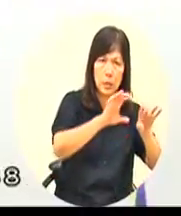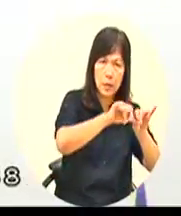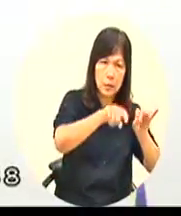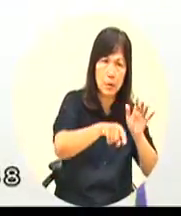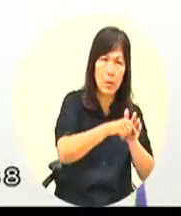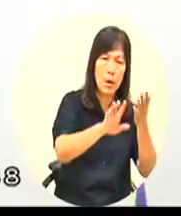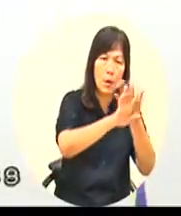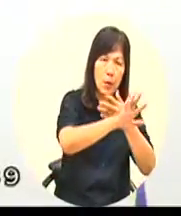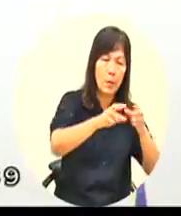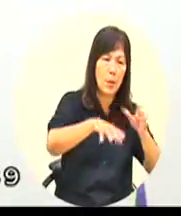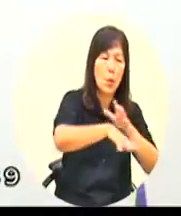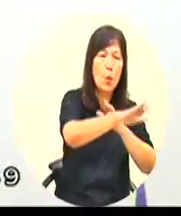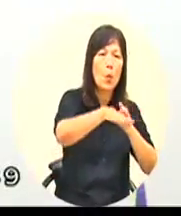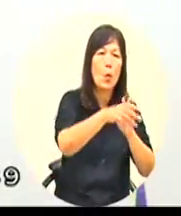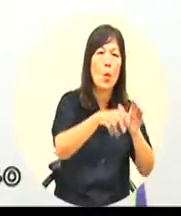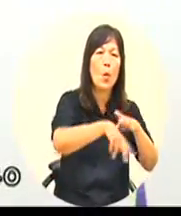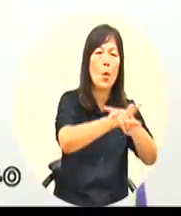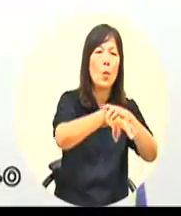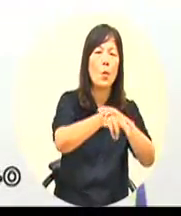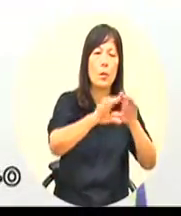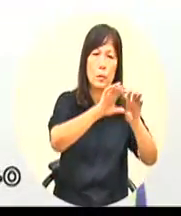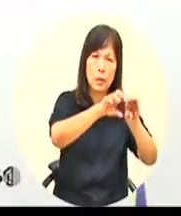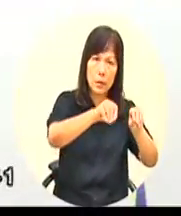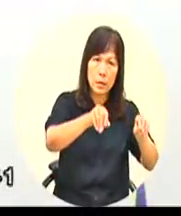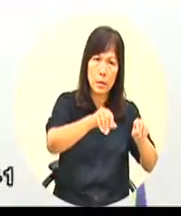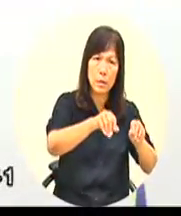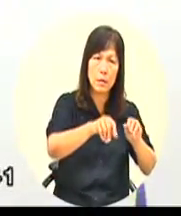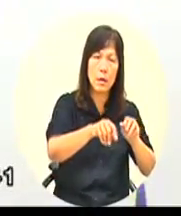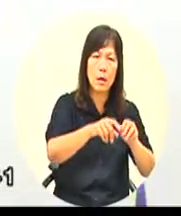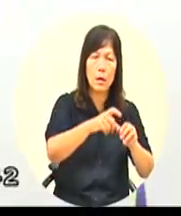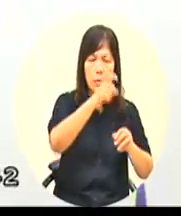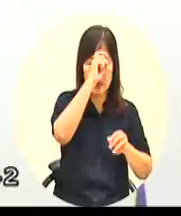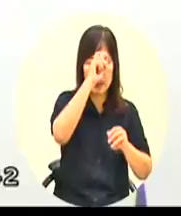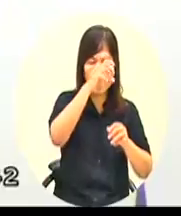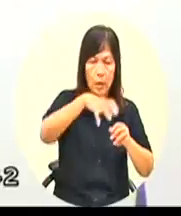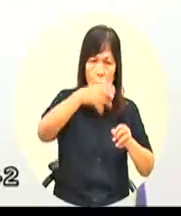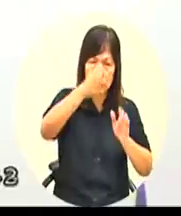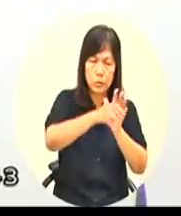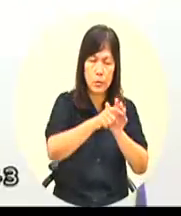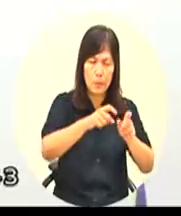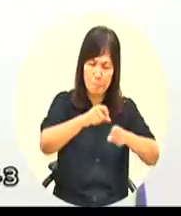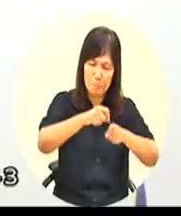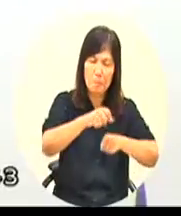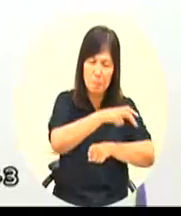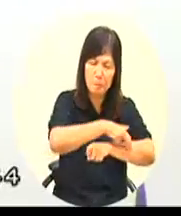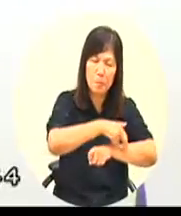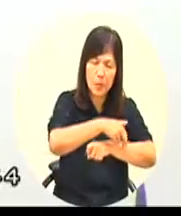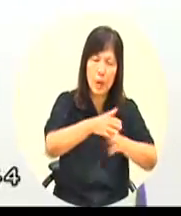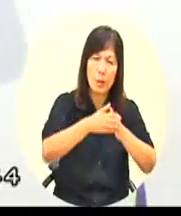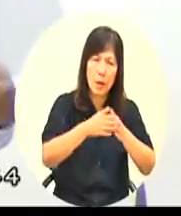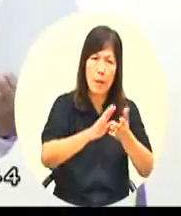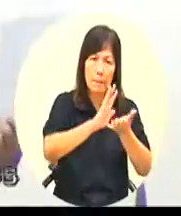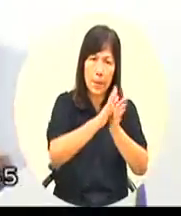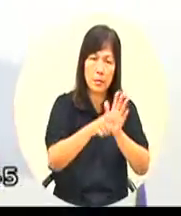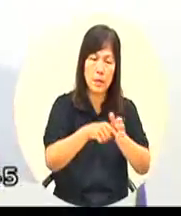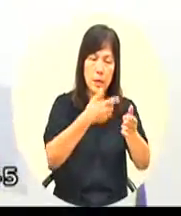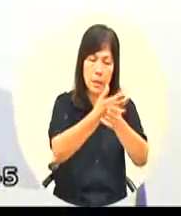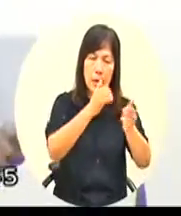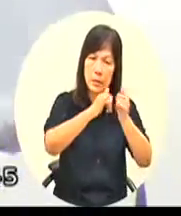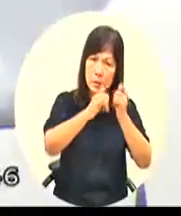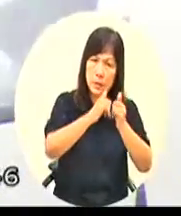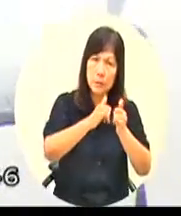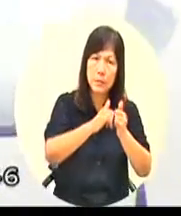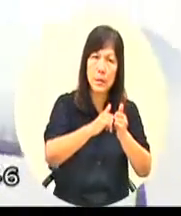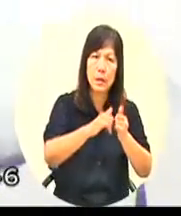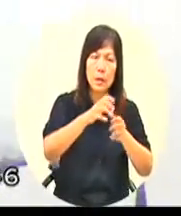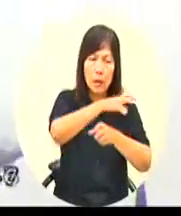的这样一个空旷的一个土地哈，我建议局长应该好好的把它规划，作为能够让我们的市民哈